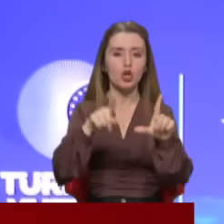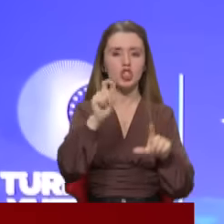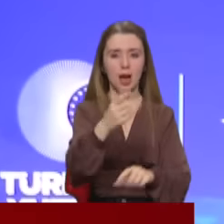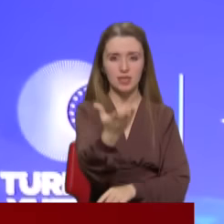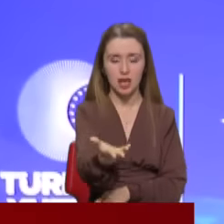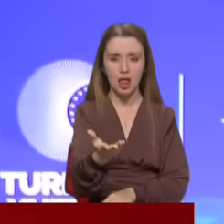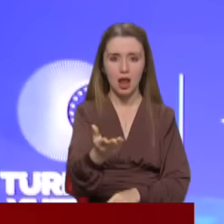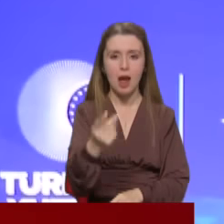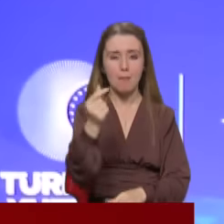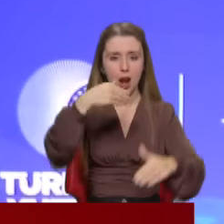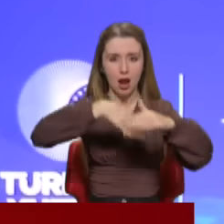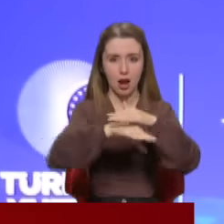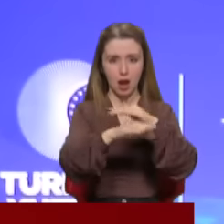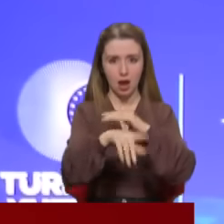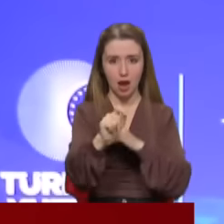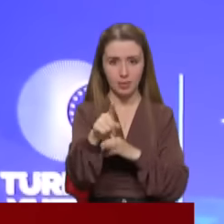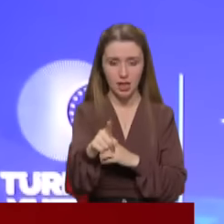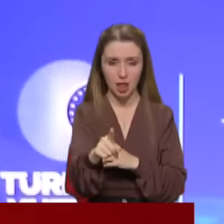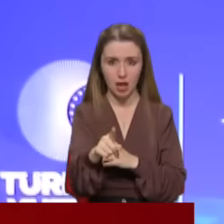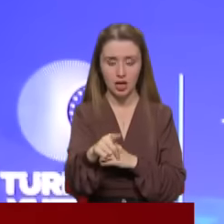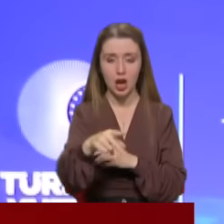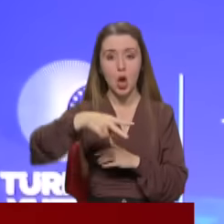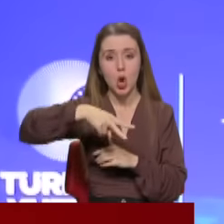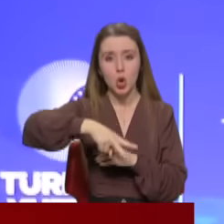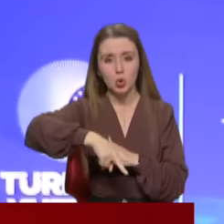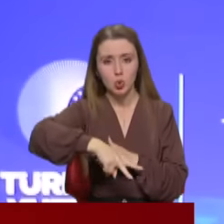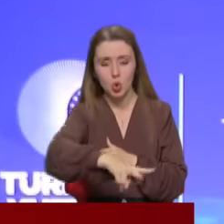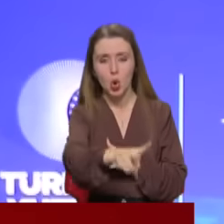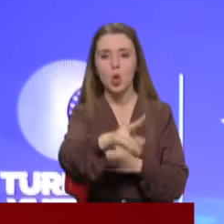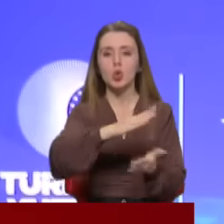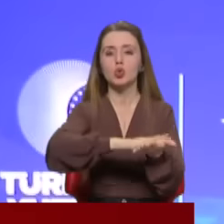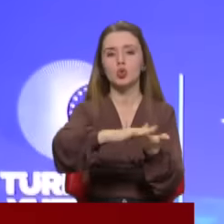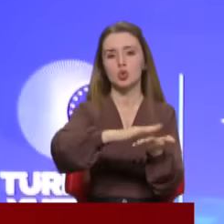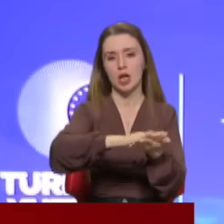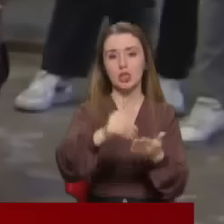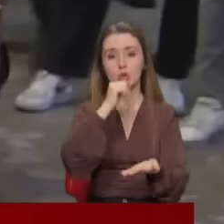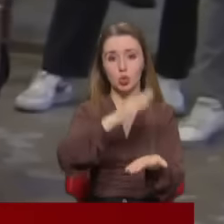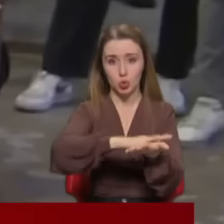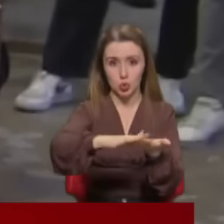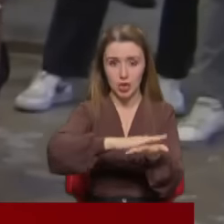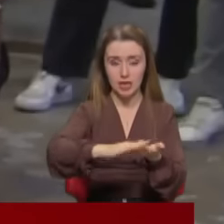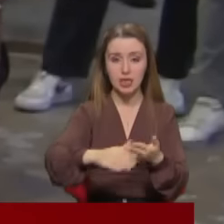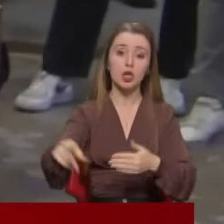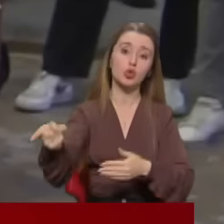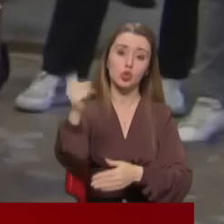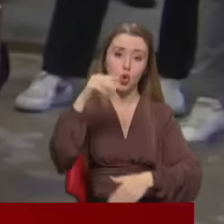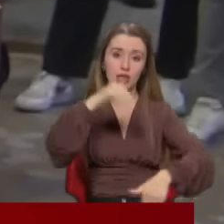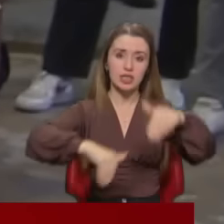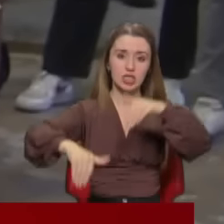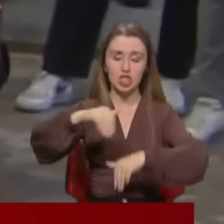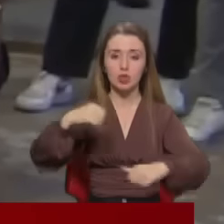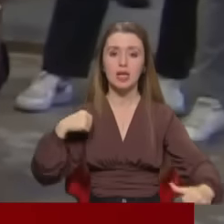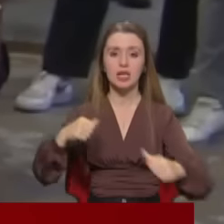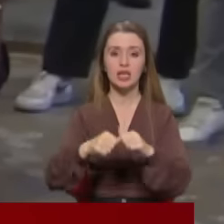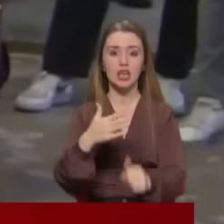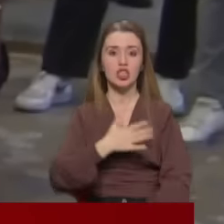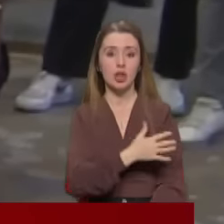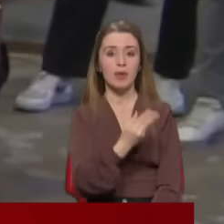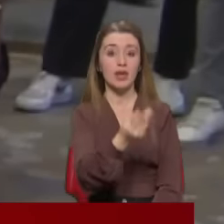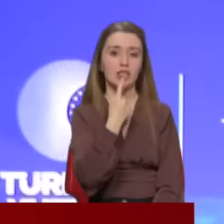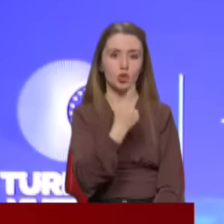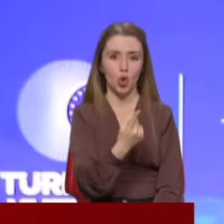yapsalar, yatırım yapsalar, yolumuzu, suyumuzu düzeltseler, sonraki seçimde yine CHP'ye